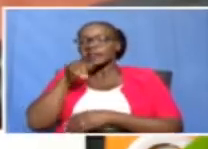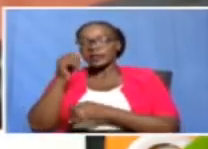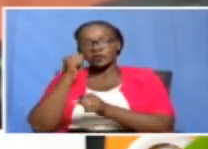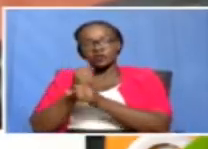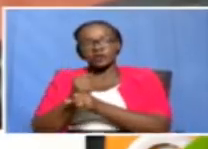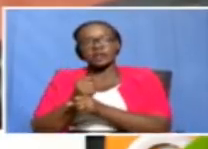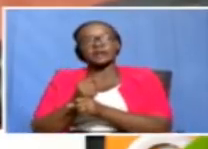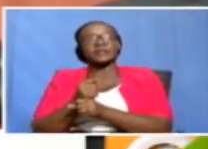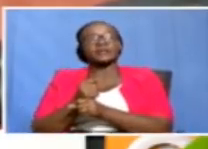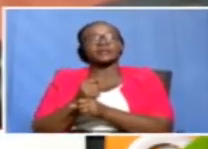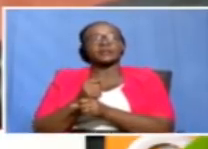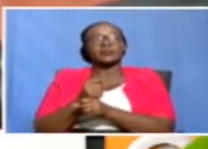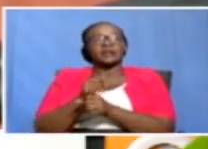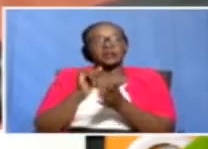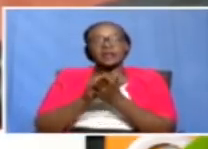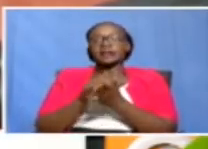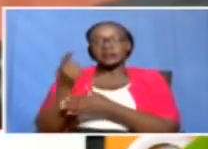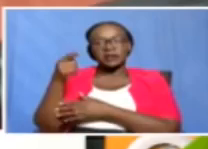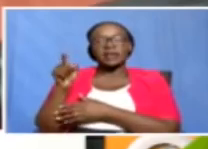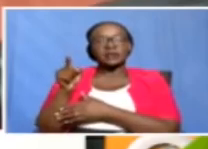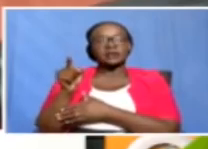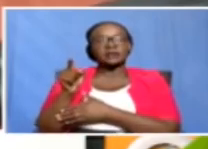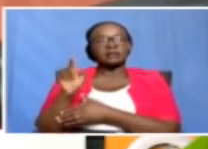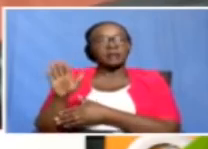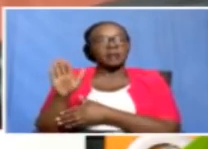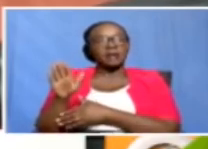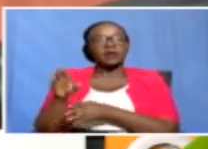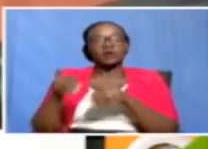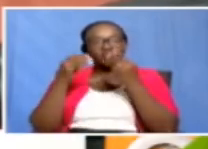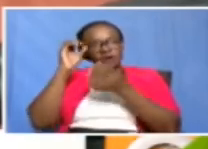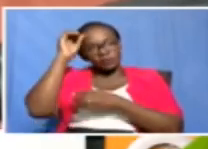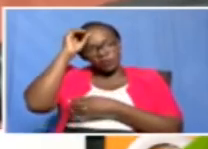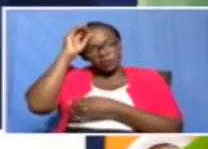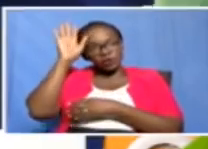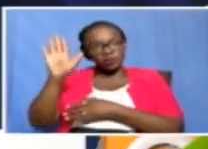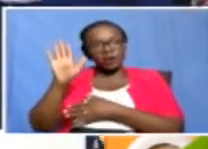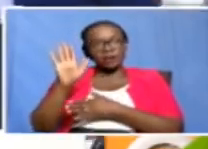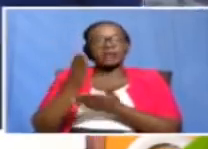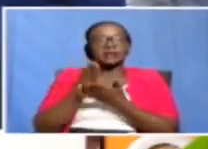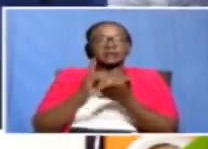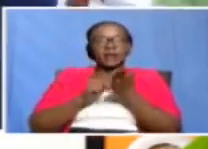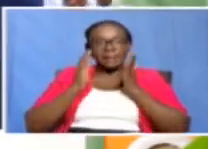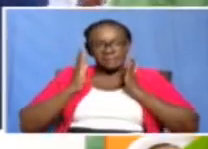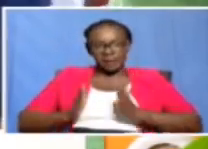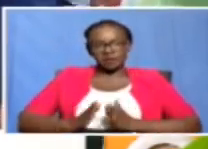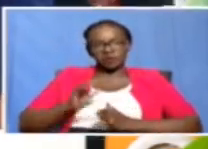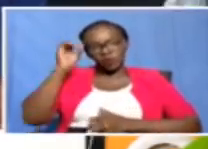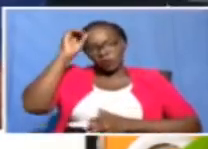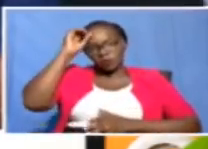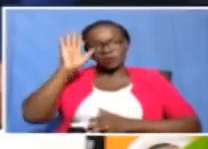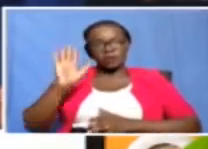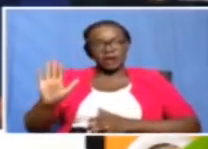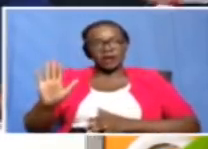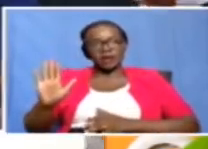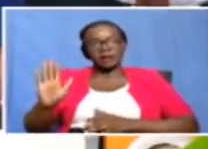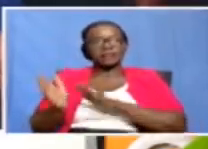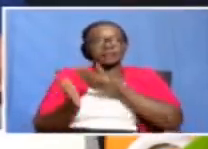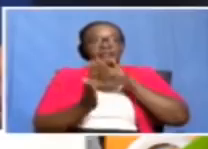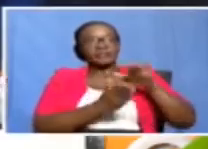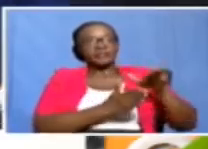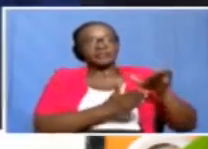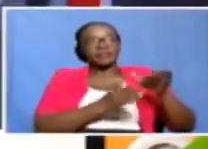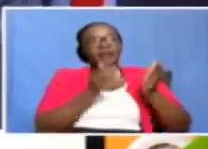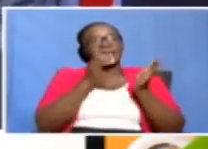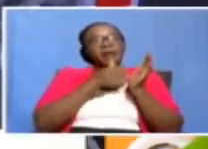his purview, within his province, to give his views which are personal. Na katika kaunti ya Machakos, Raila aliongoza